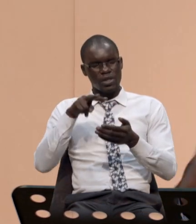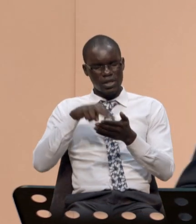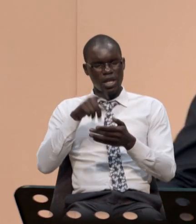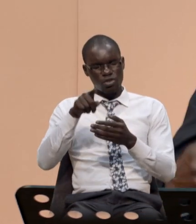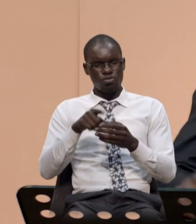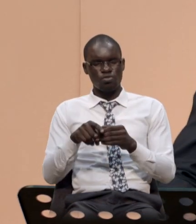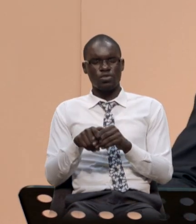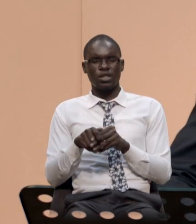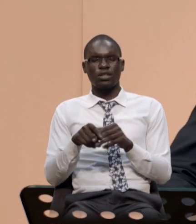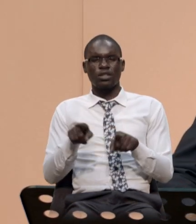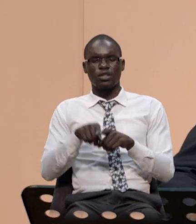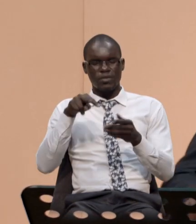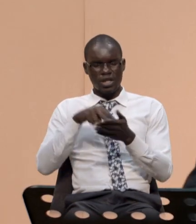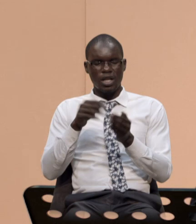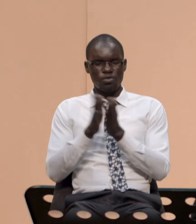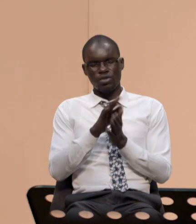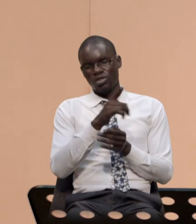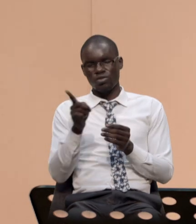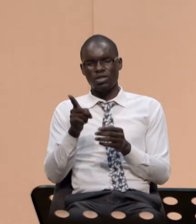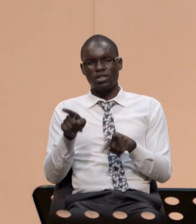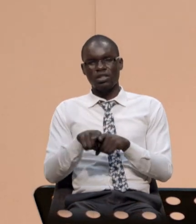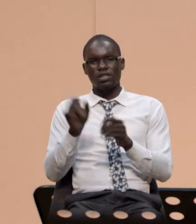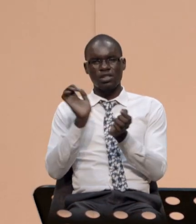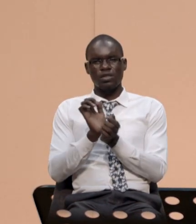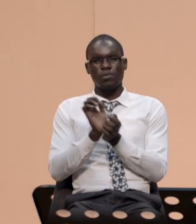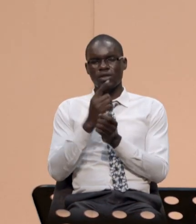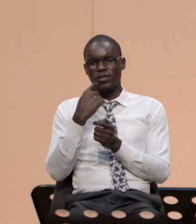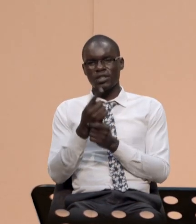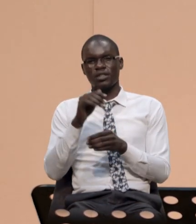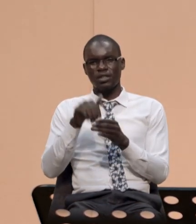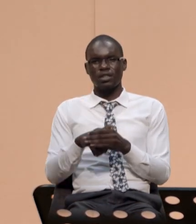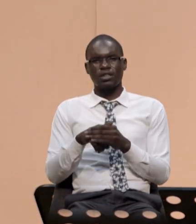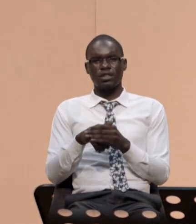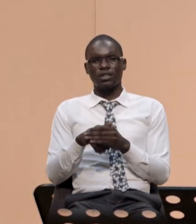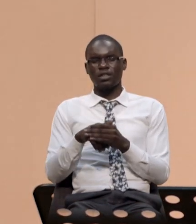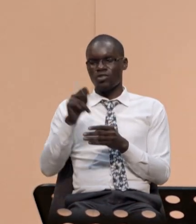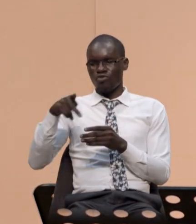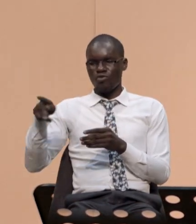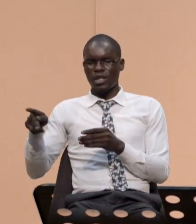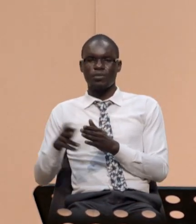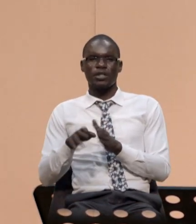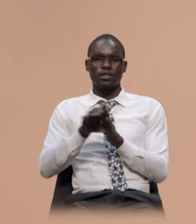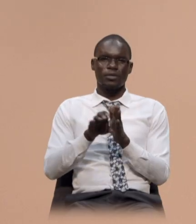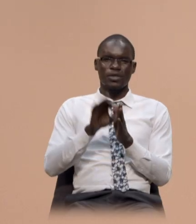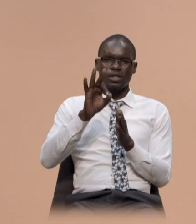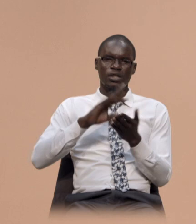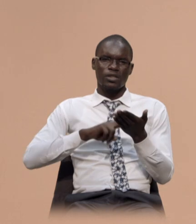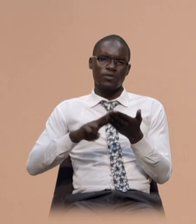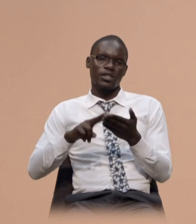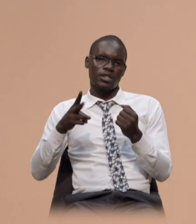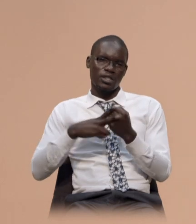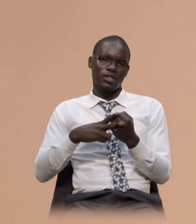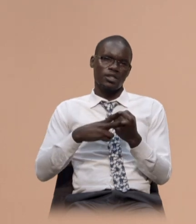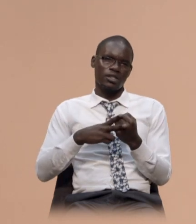Mungu atakusimamisha imara. Mungu atakuimarisha. Jinsi Paulo anavyosema katika kitabu cha Wafilipi 3 fungu la 7 mpaka 8,